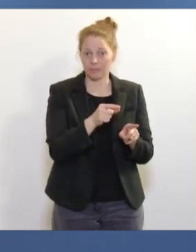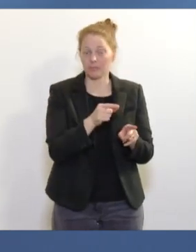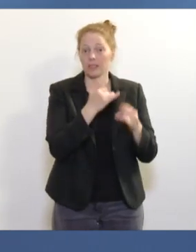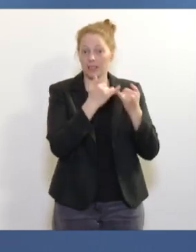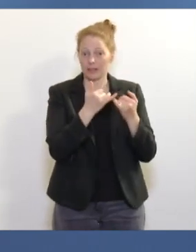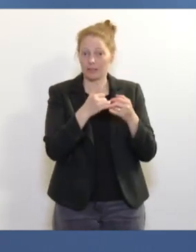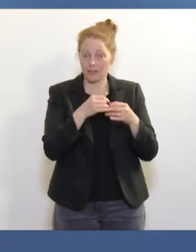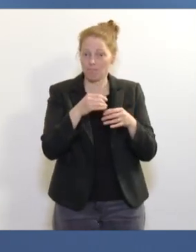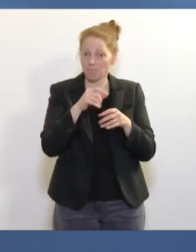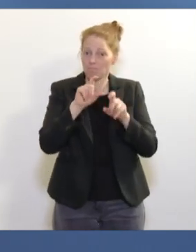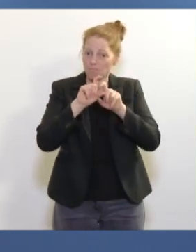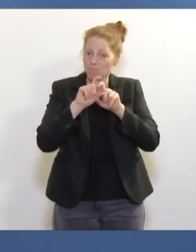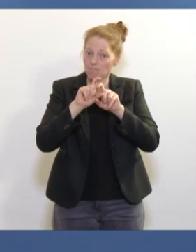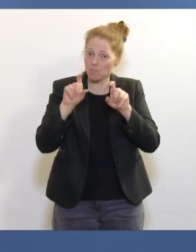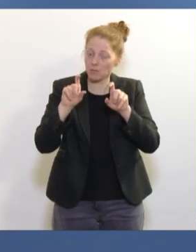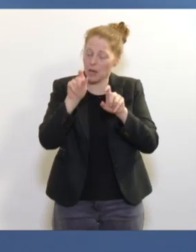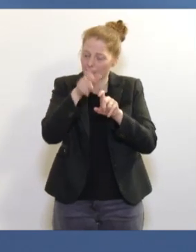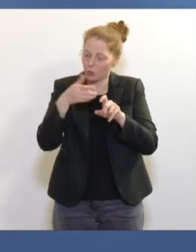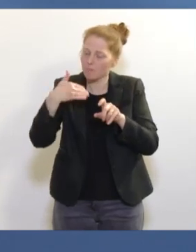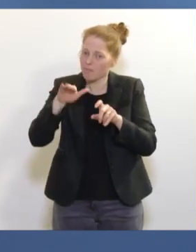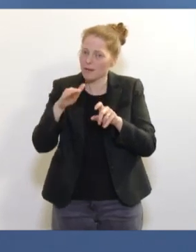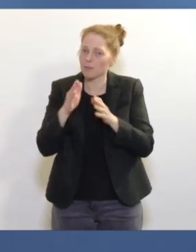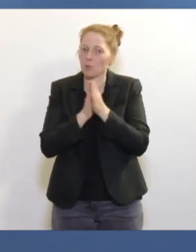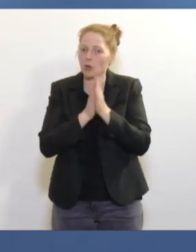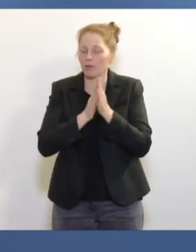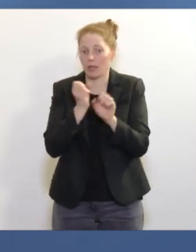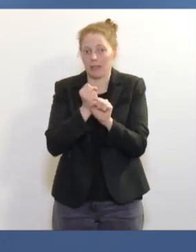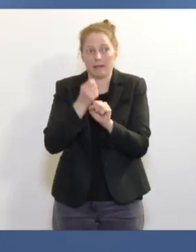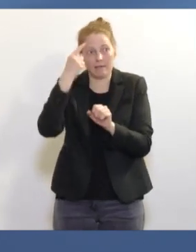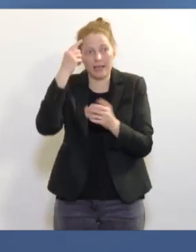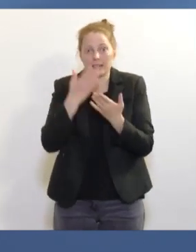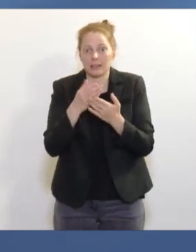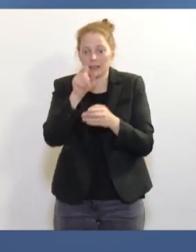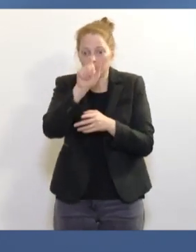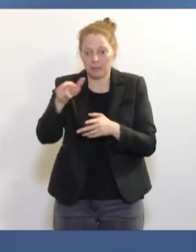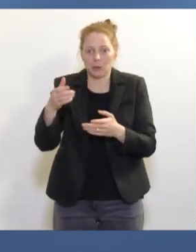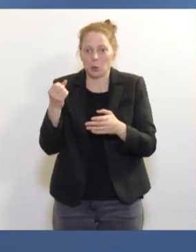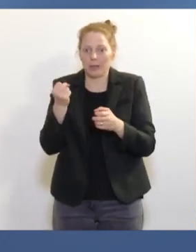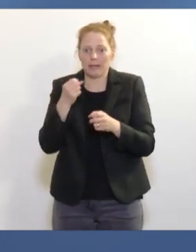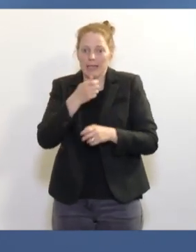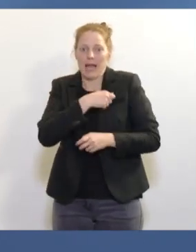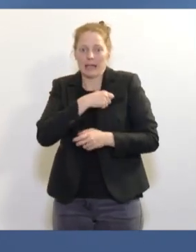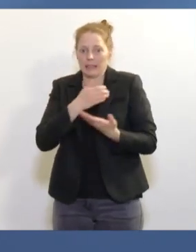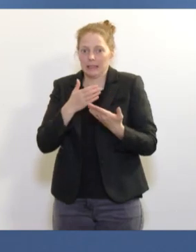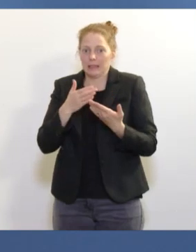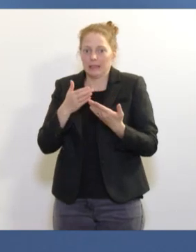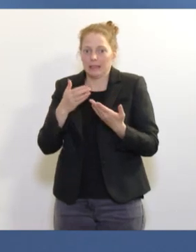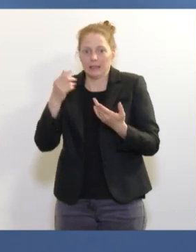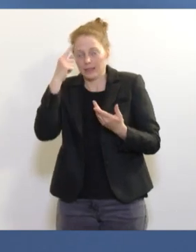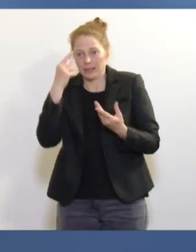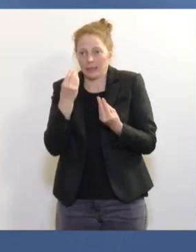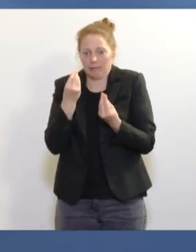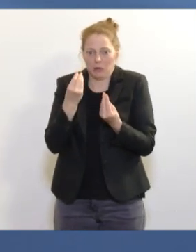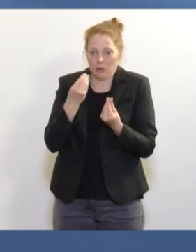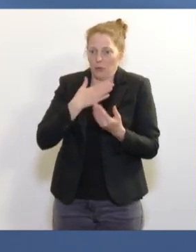Betrieben zurückzukommen. Muss ich auch wissen, dass eine ganze Reihe von Leuten einfach Angst hatten, an den Betrieb schaffen zu gehen, dafür auch vielleicht nicht gut gefühlt